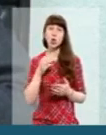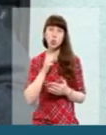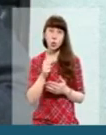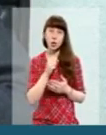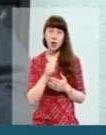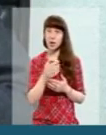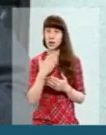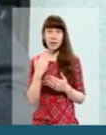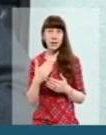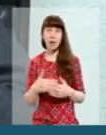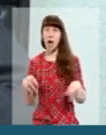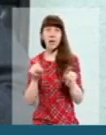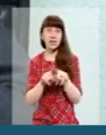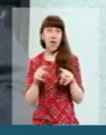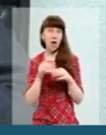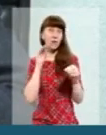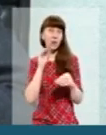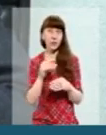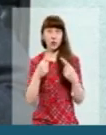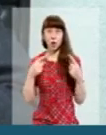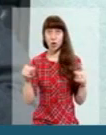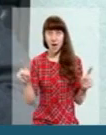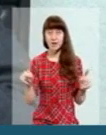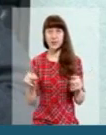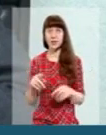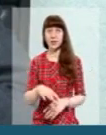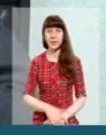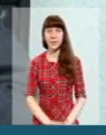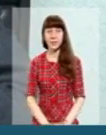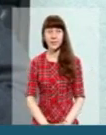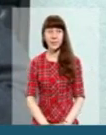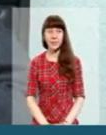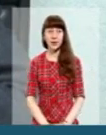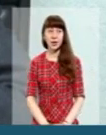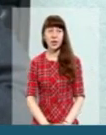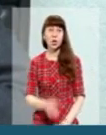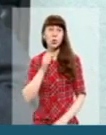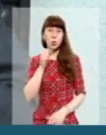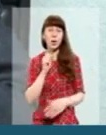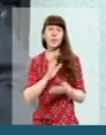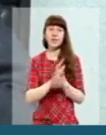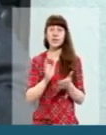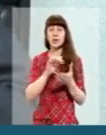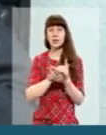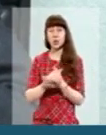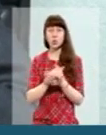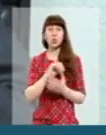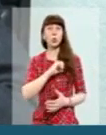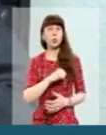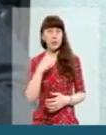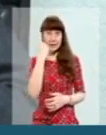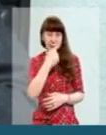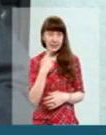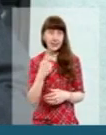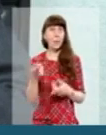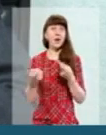ұқсамайтын, өзгелерден айырмашылығы бар мамандық. Журналист пен заң орындары, үкімет және басқа ұйымдар тығыз байланыста жұмыс істеп, есептесіп отырады. Ол